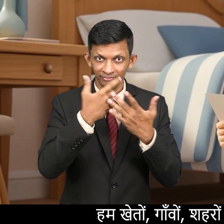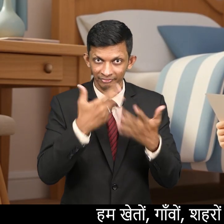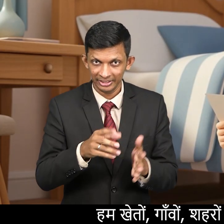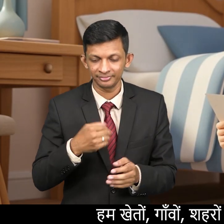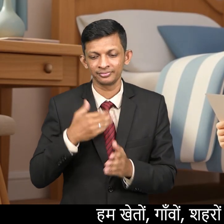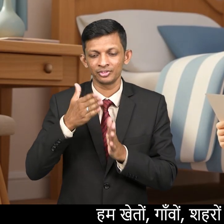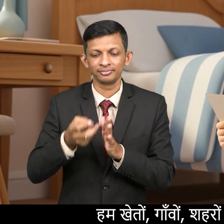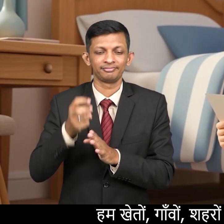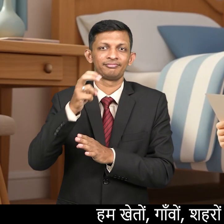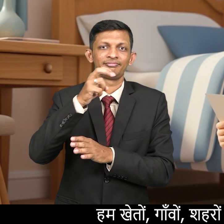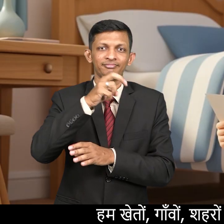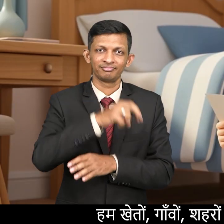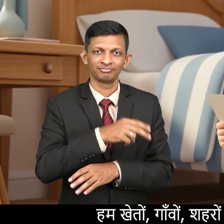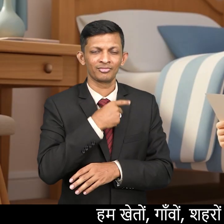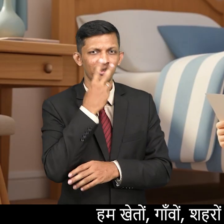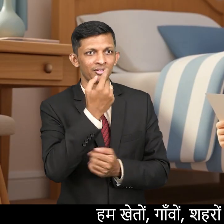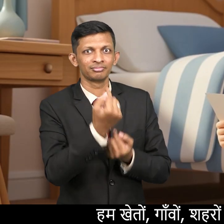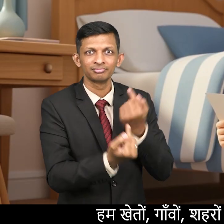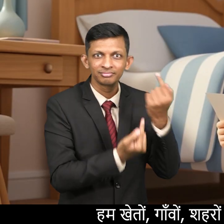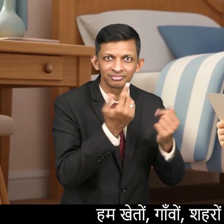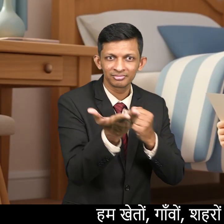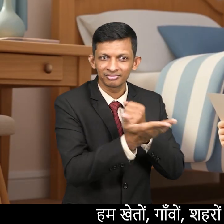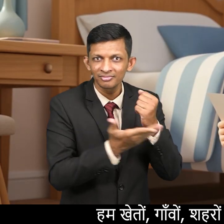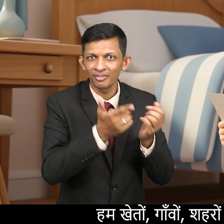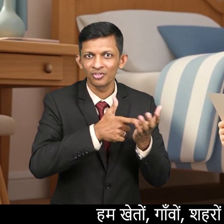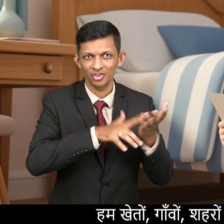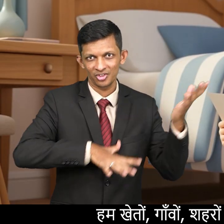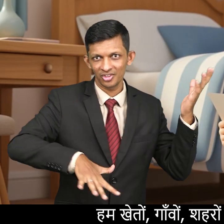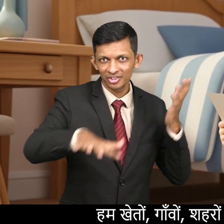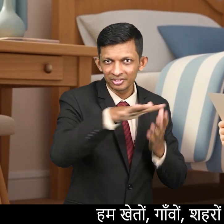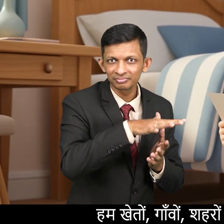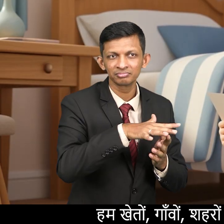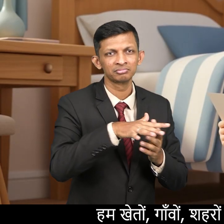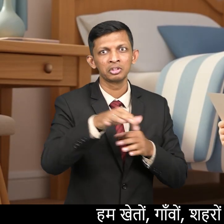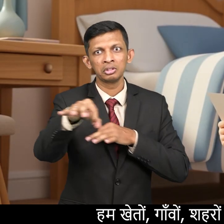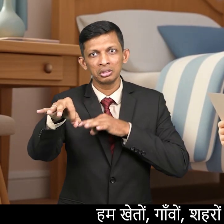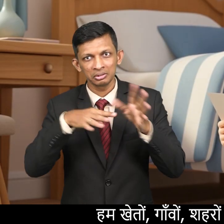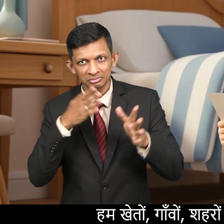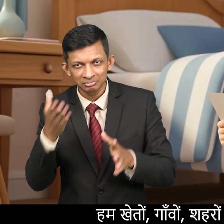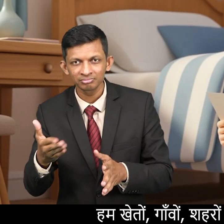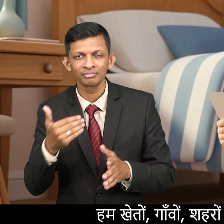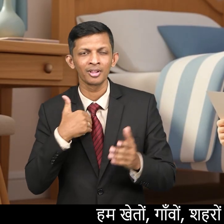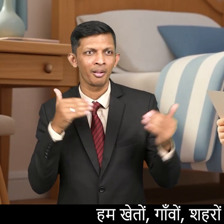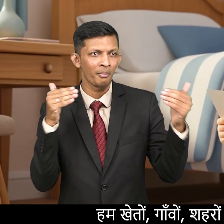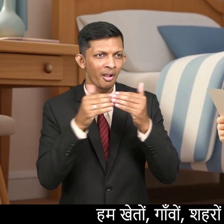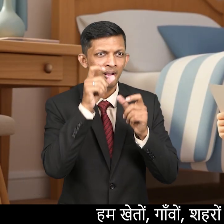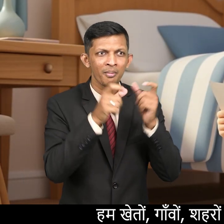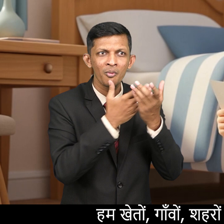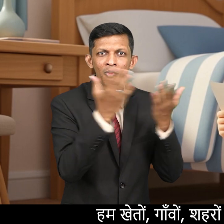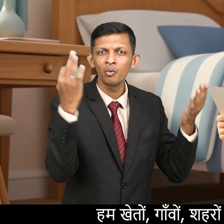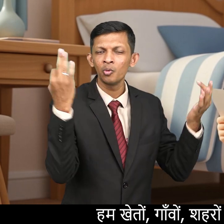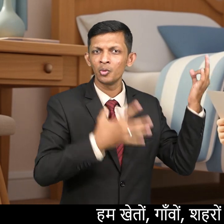हम खेतों, गांवों, शहरों से गुजरे और मैंने कई नए लोगों से मुलाकात की।